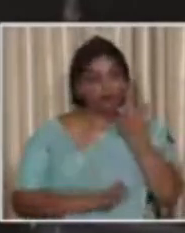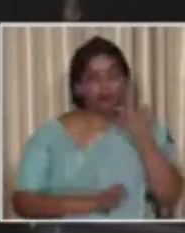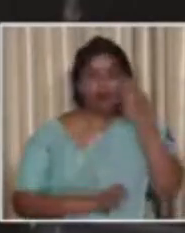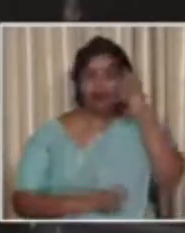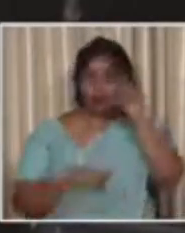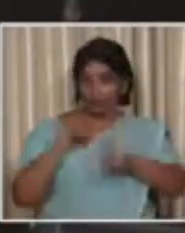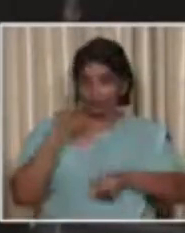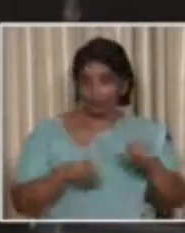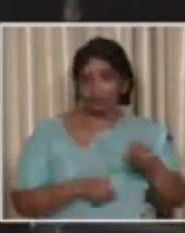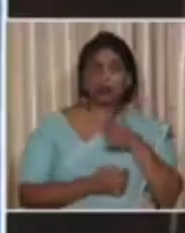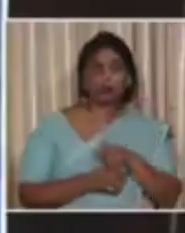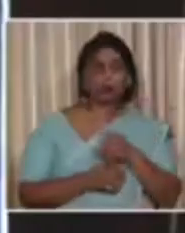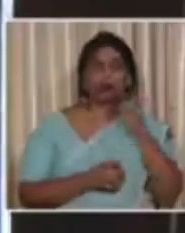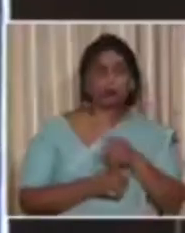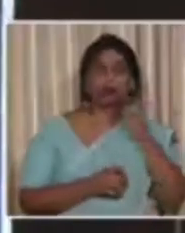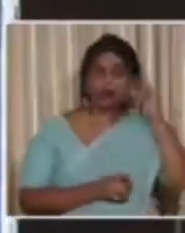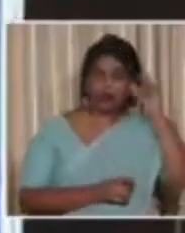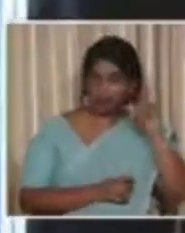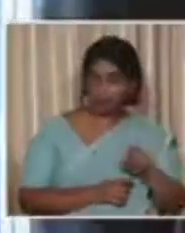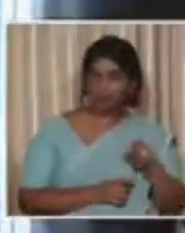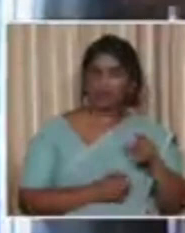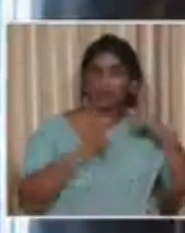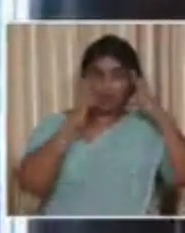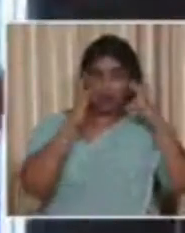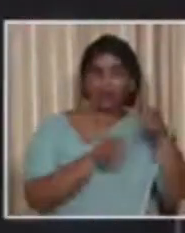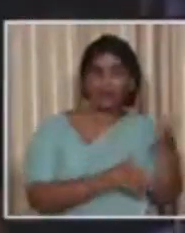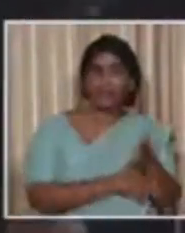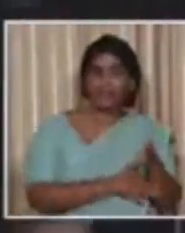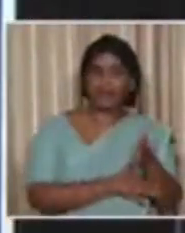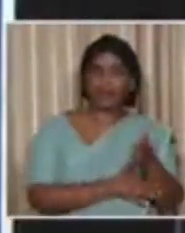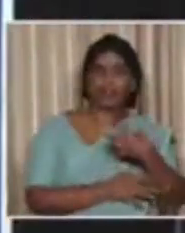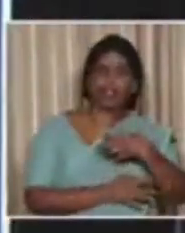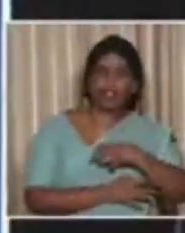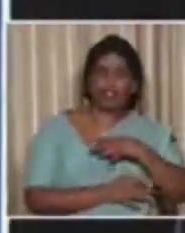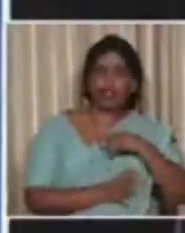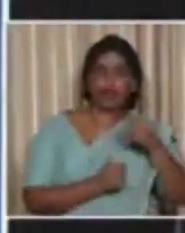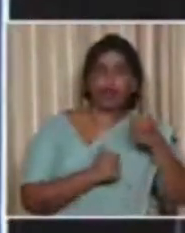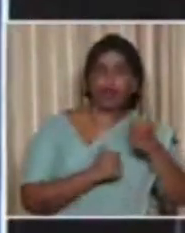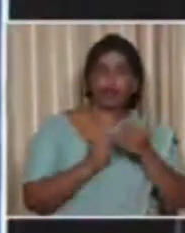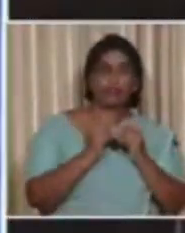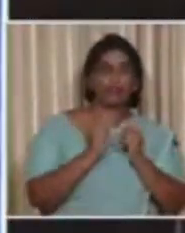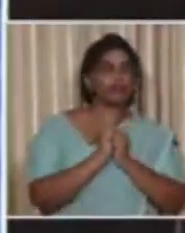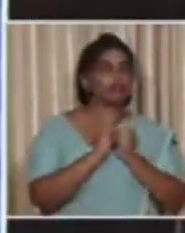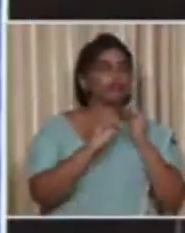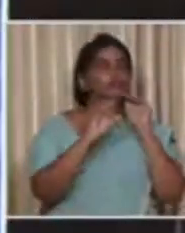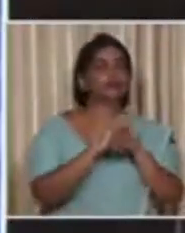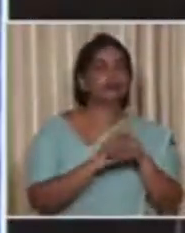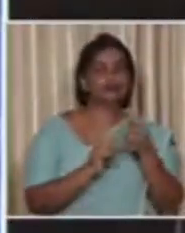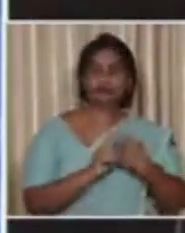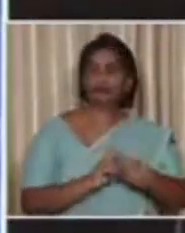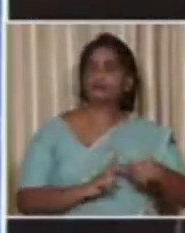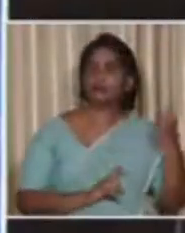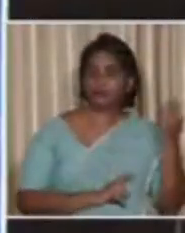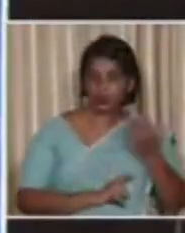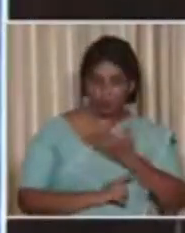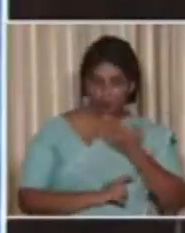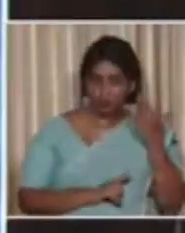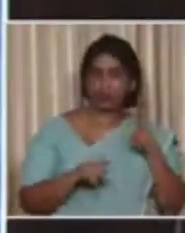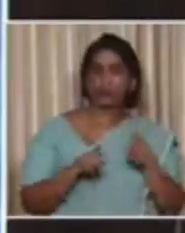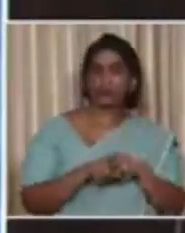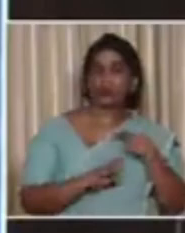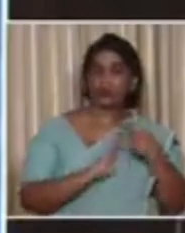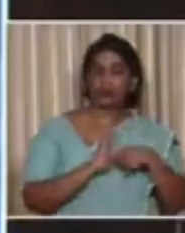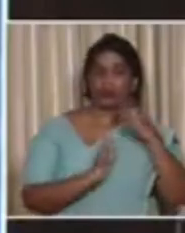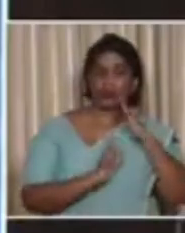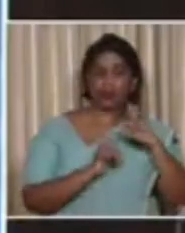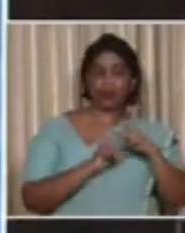කාන්තාව ඔබතුමී පෙනී ඉන්නේ ඒ අරාබි රටවල් වලට ගිහිල්ලා දුක් විඳිනවට වඩා හොඳ තැනකට ඒ අයගේ ආර්ථිකය හදා ගන්නත් පුළුවන්. ඒ වගේම රටට